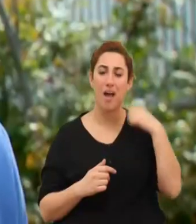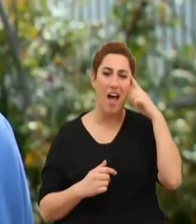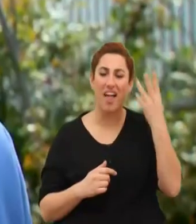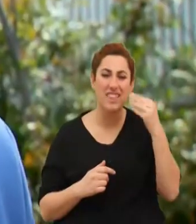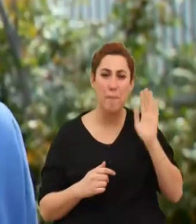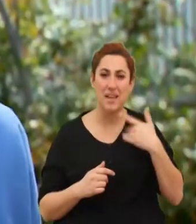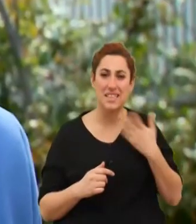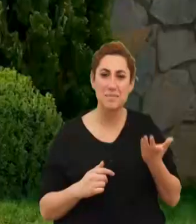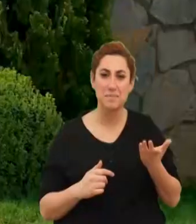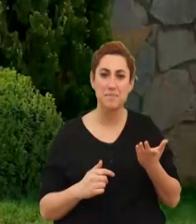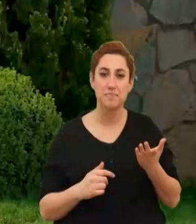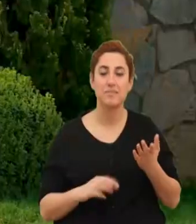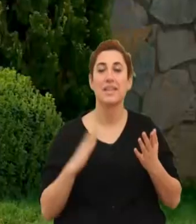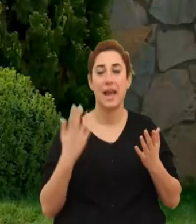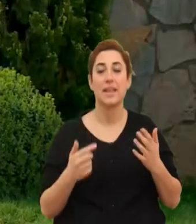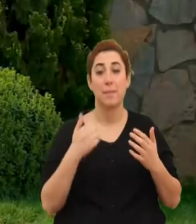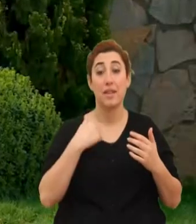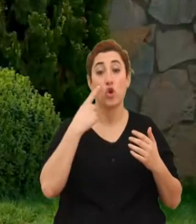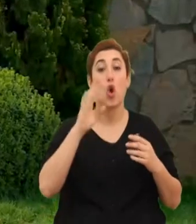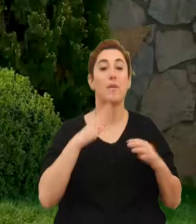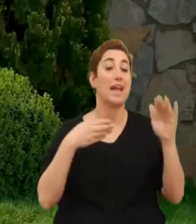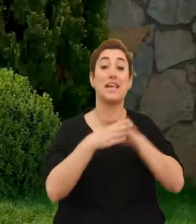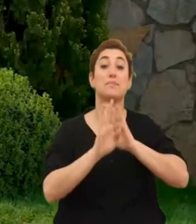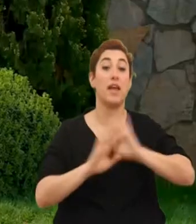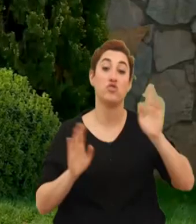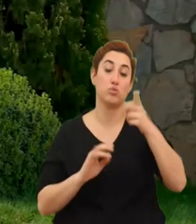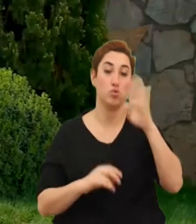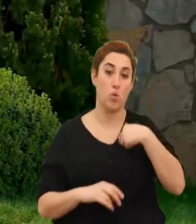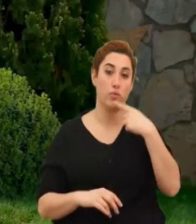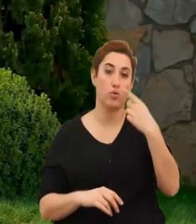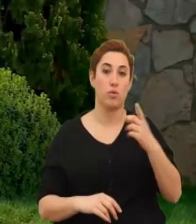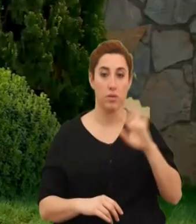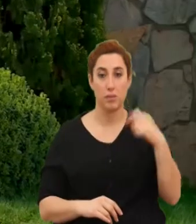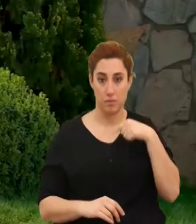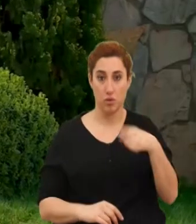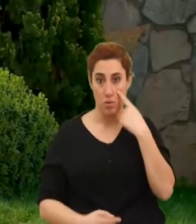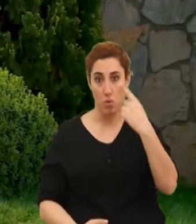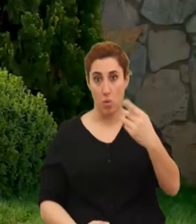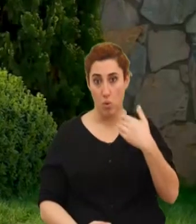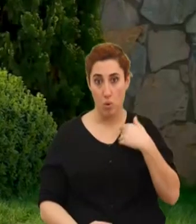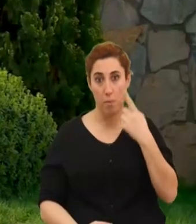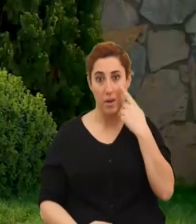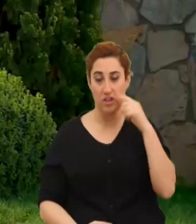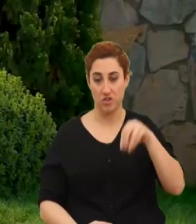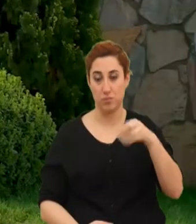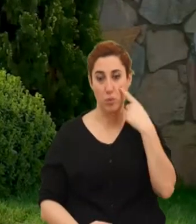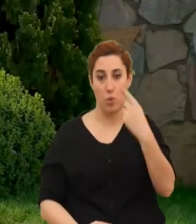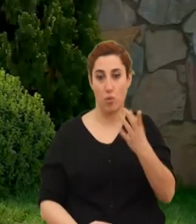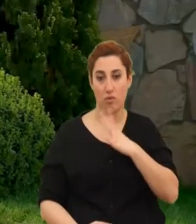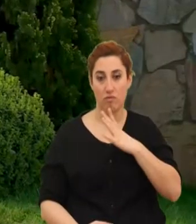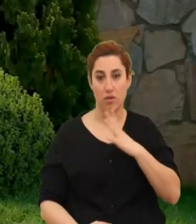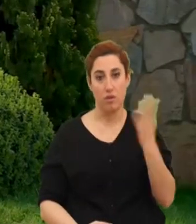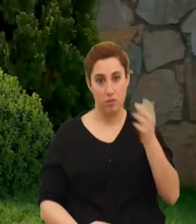Yani anlamadım. Ramin, beni görmeden gitmek yok bundan sonra, onu diyeyim. Sizi zaten görürüm. Bakın, hatta indi de görürüm.